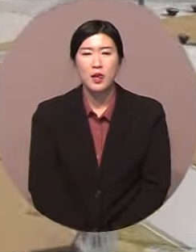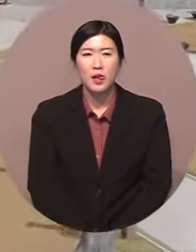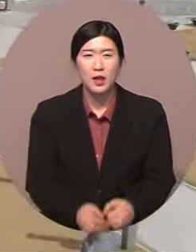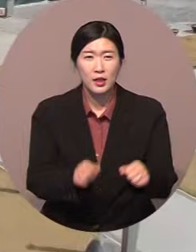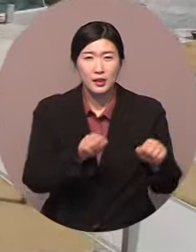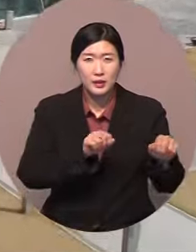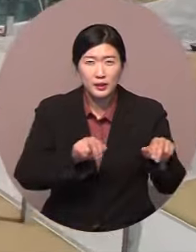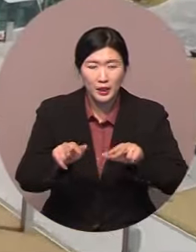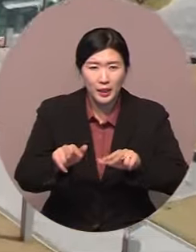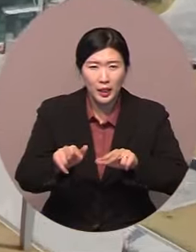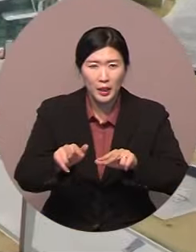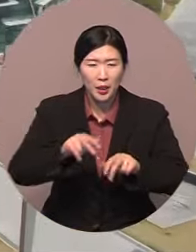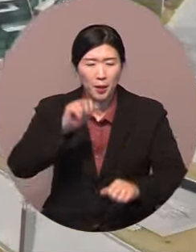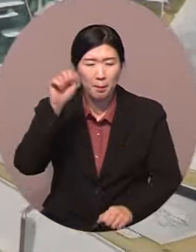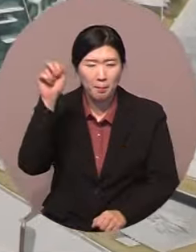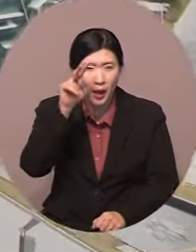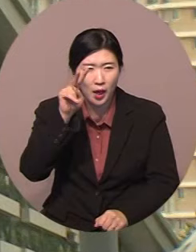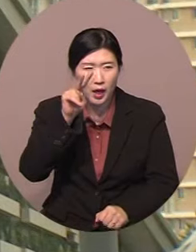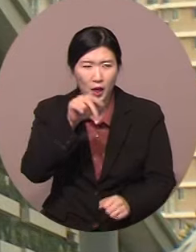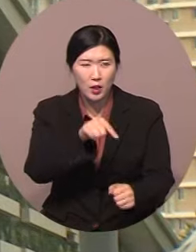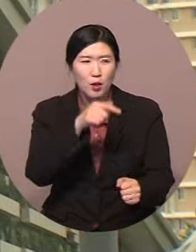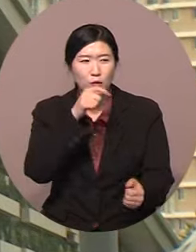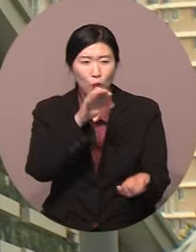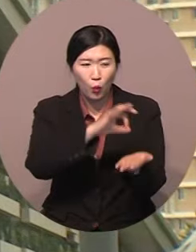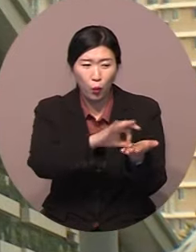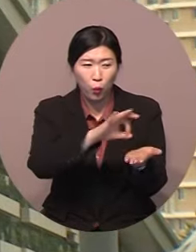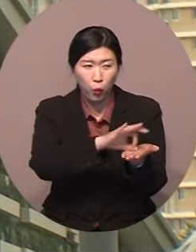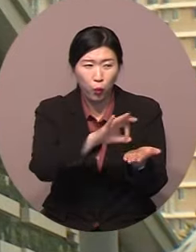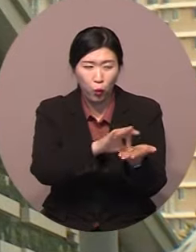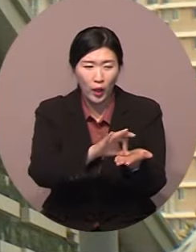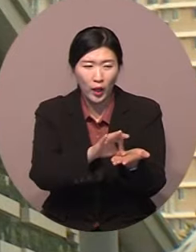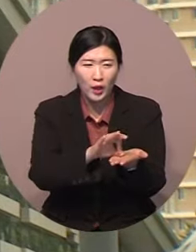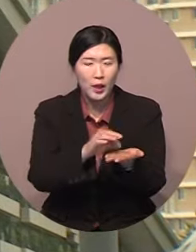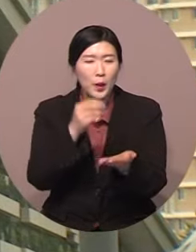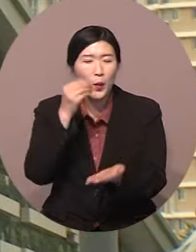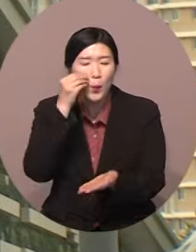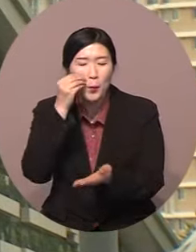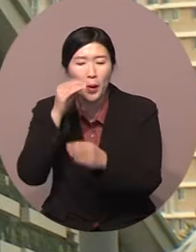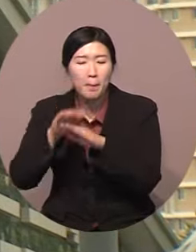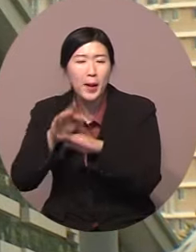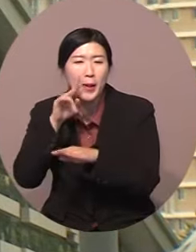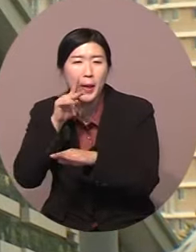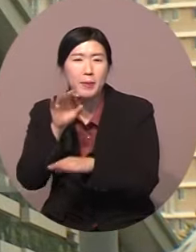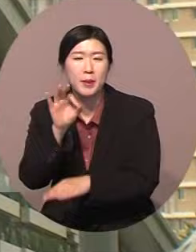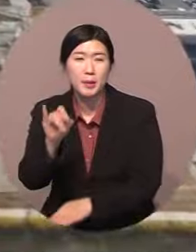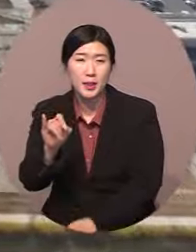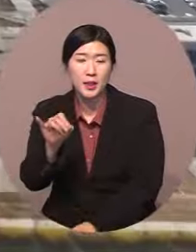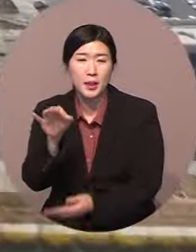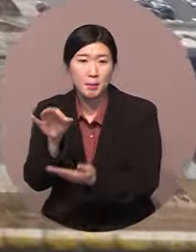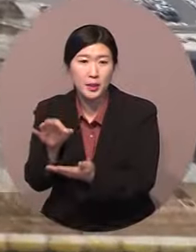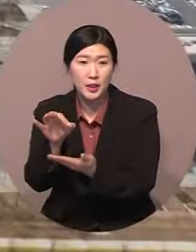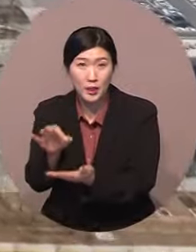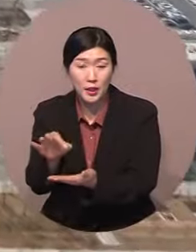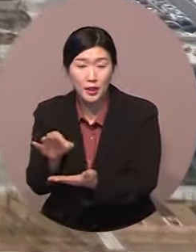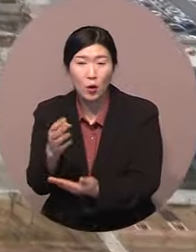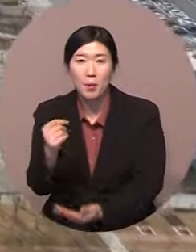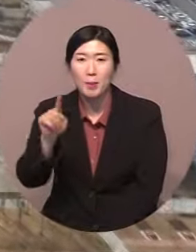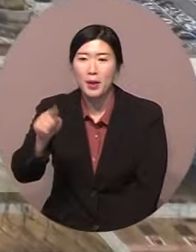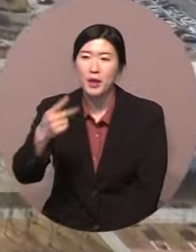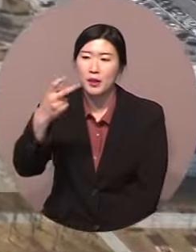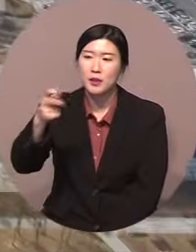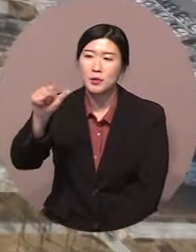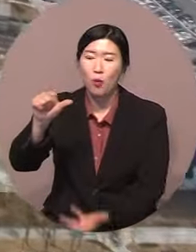재난재해 등 예상하지 못한 지출에 대비한 예비비. 세종시는 애초 본 예산에 예비비 125억